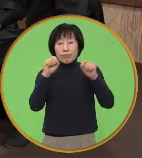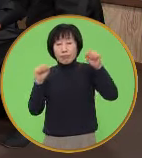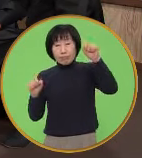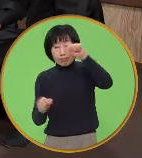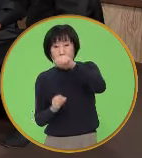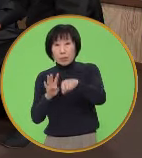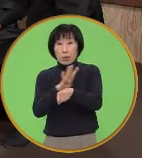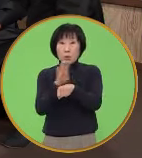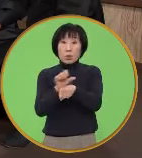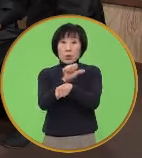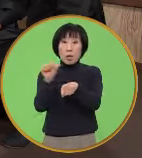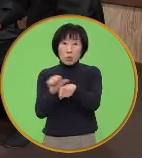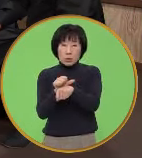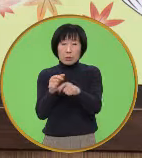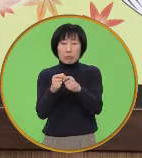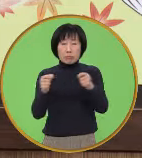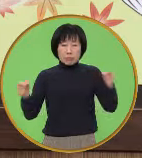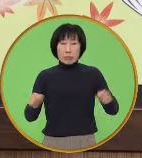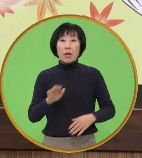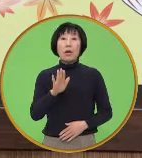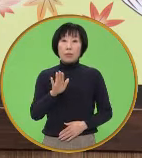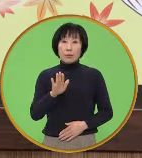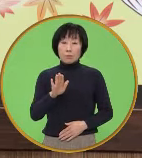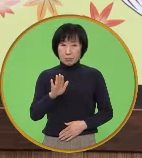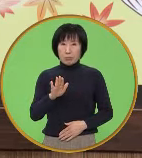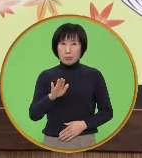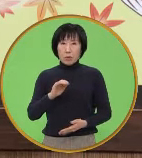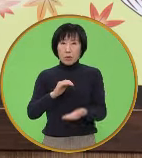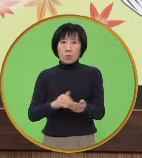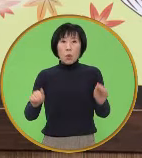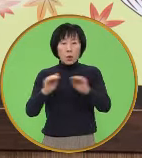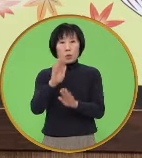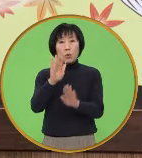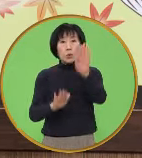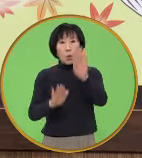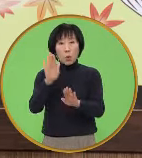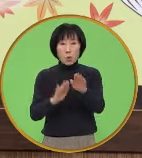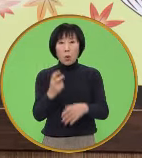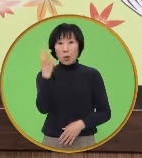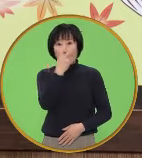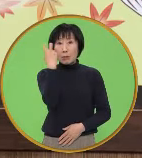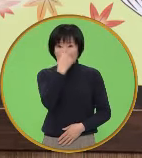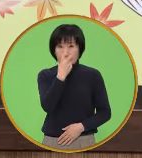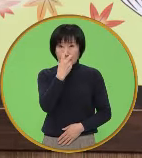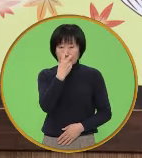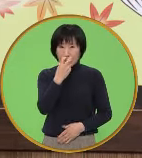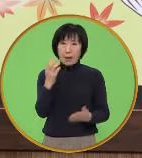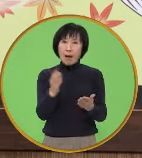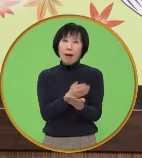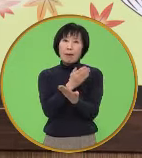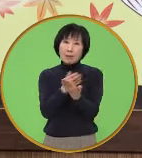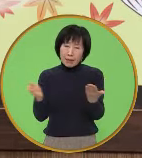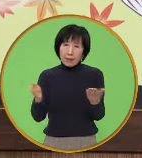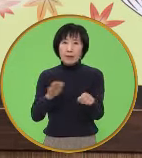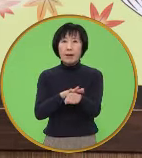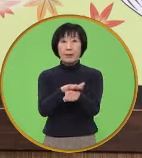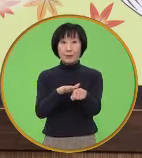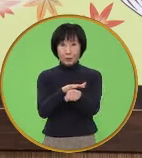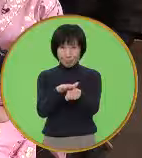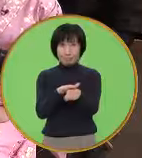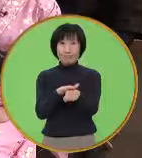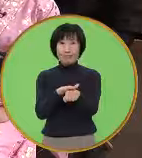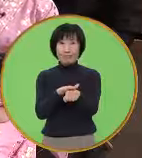時間になる場合があります。各医療機関の診療状況を見て適切な判断をすることが大切です